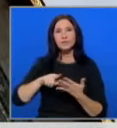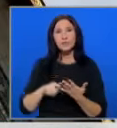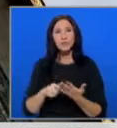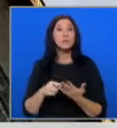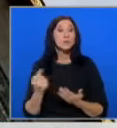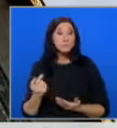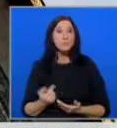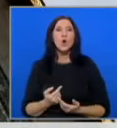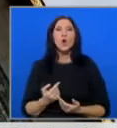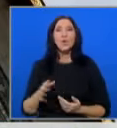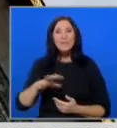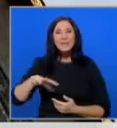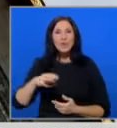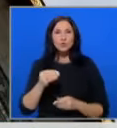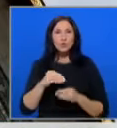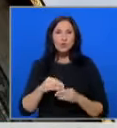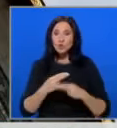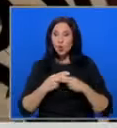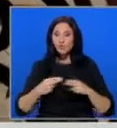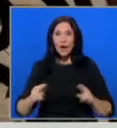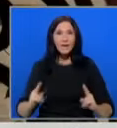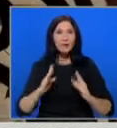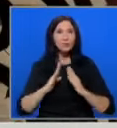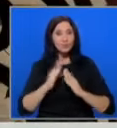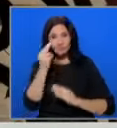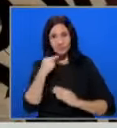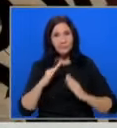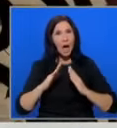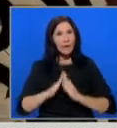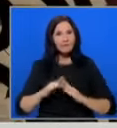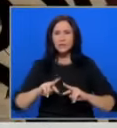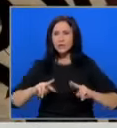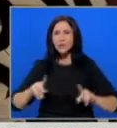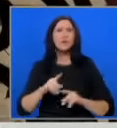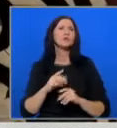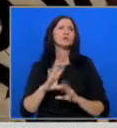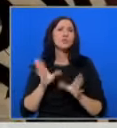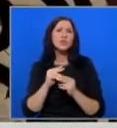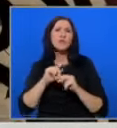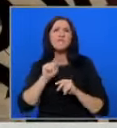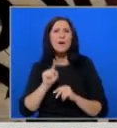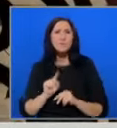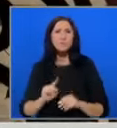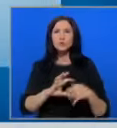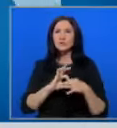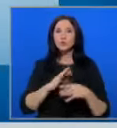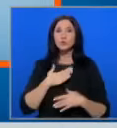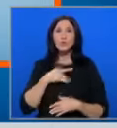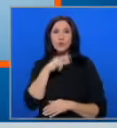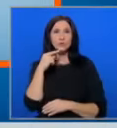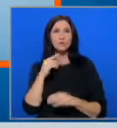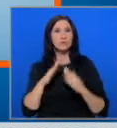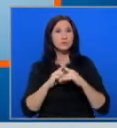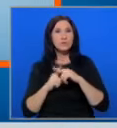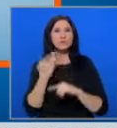От патриаршията допълват и, че отварянето на храма трябва да се разграничава от всякакви въпроси, свързани с собствеността на Руската църква. С